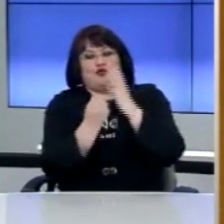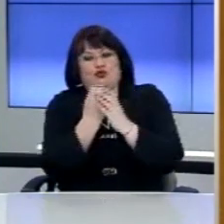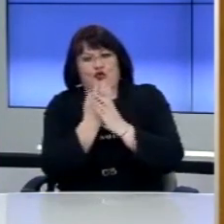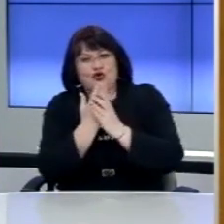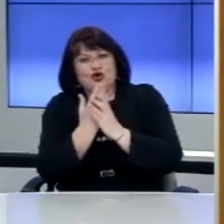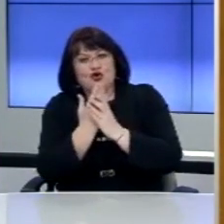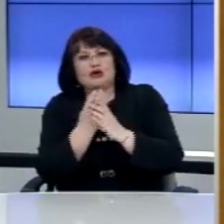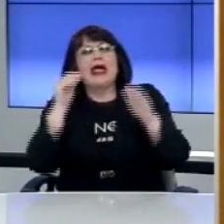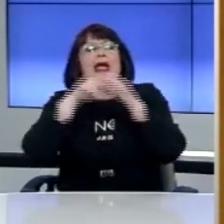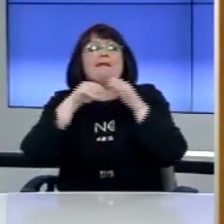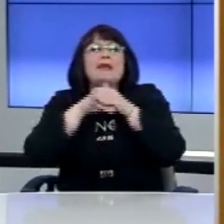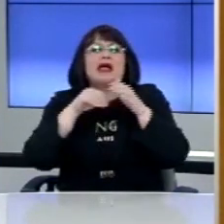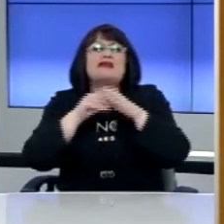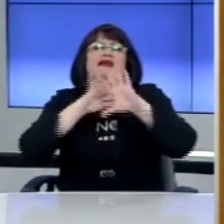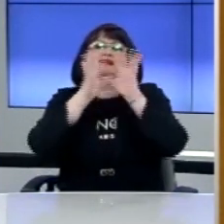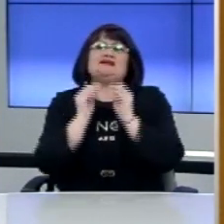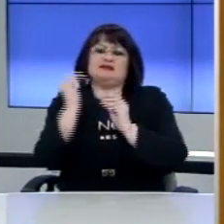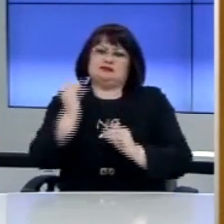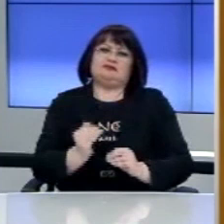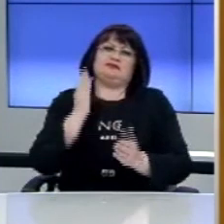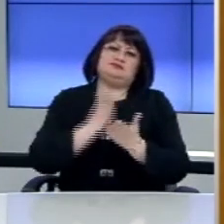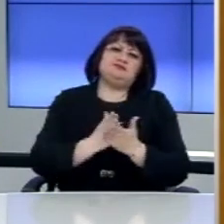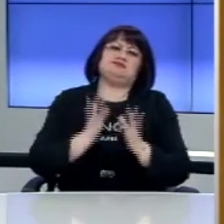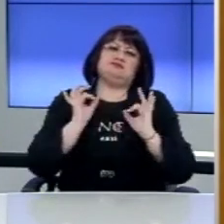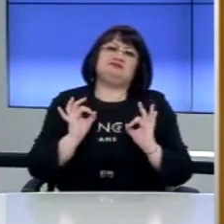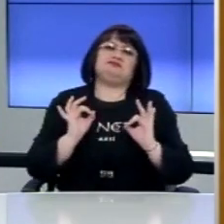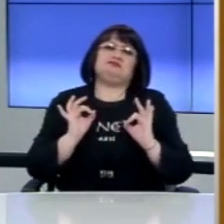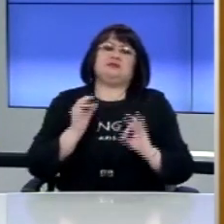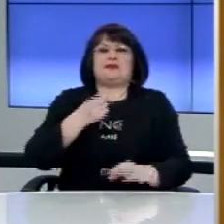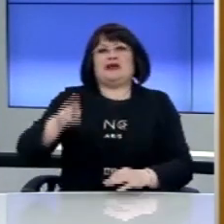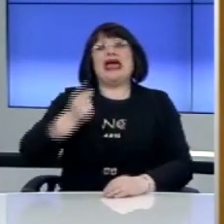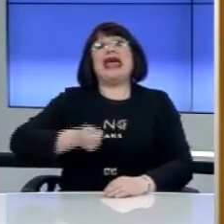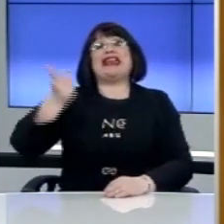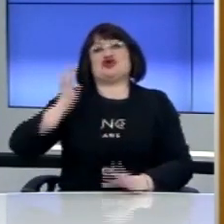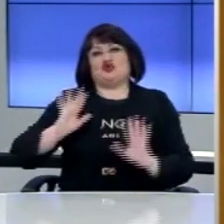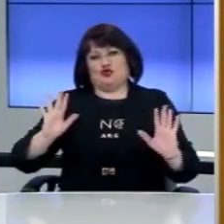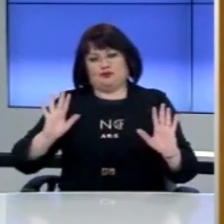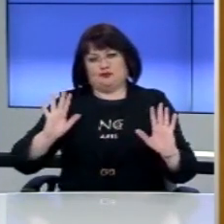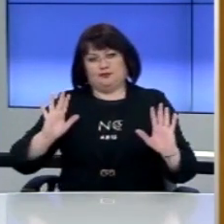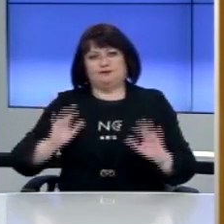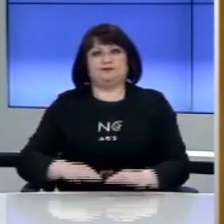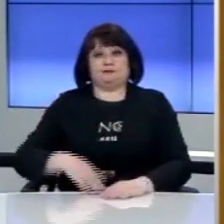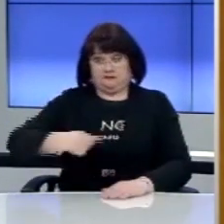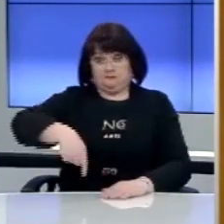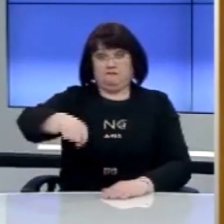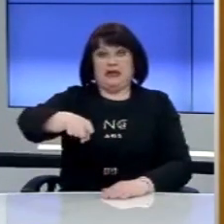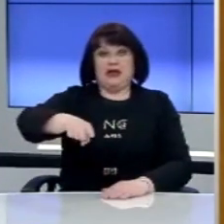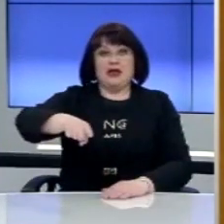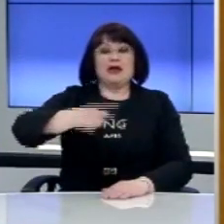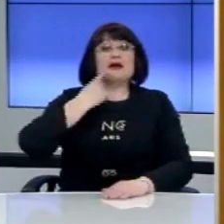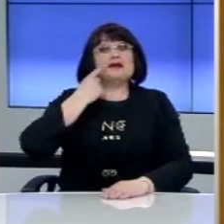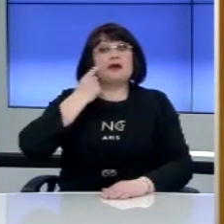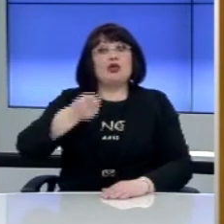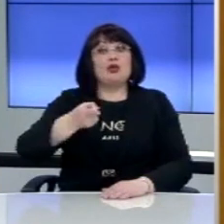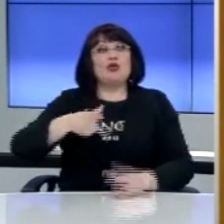θα επενδύονται με όρους χαμηλού, μεσαίου και υψηλού ρίσκου. Αυτές τις ημέρες έχει